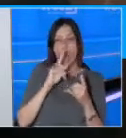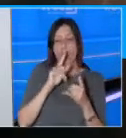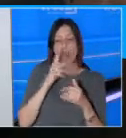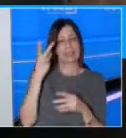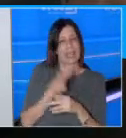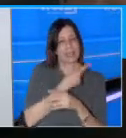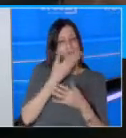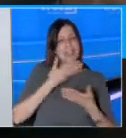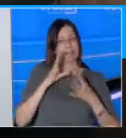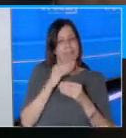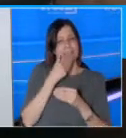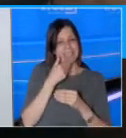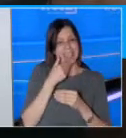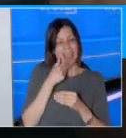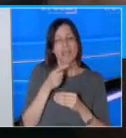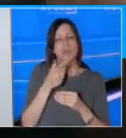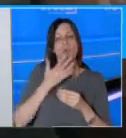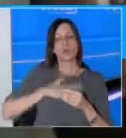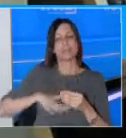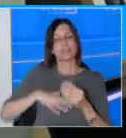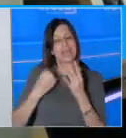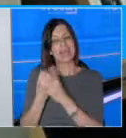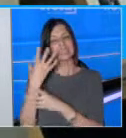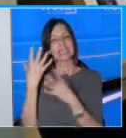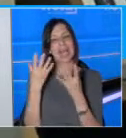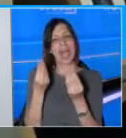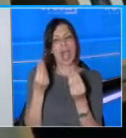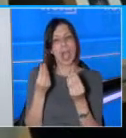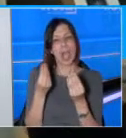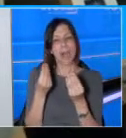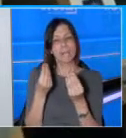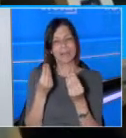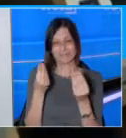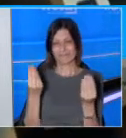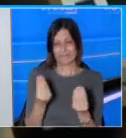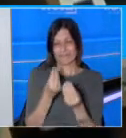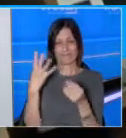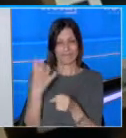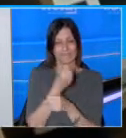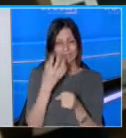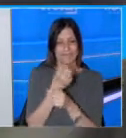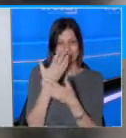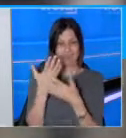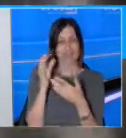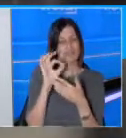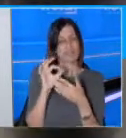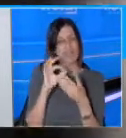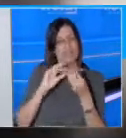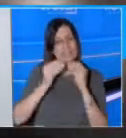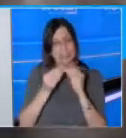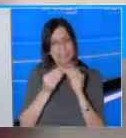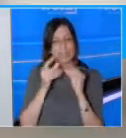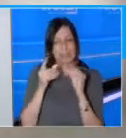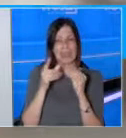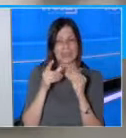ישראל ולא שום דבר, אלא לייצר הרבה מאוד שיברים ביד שלה, כדי לצמצם או לעצר את צעדיו